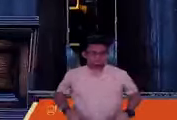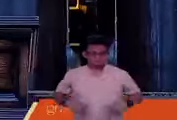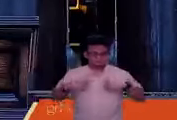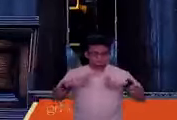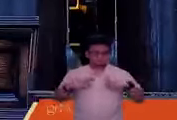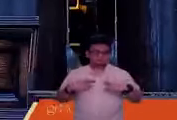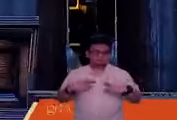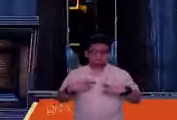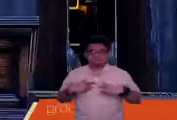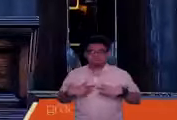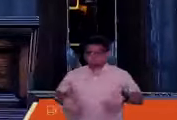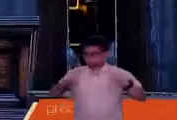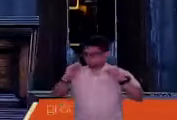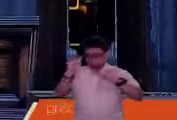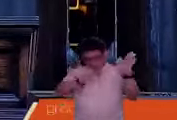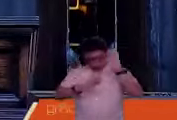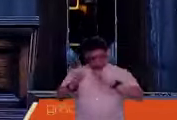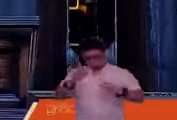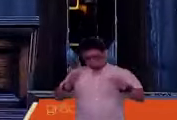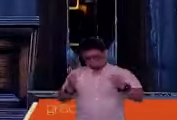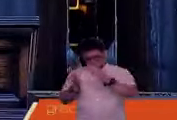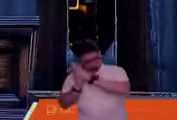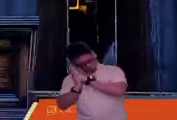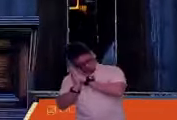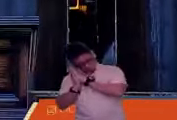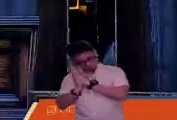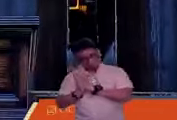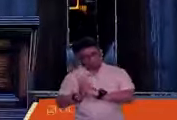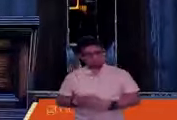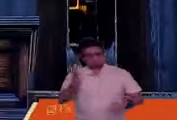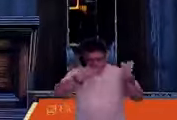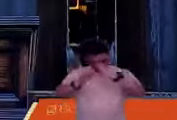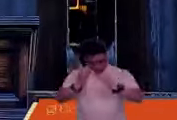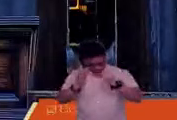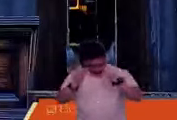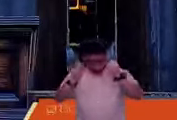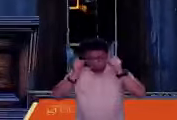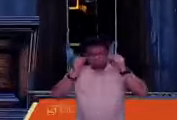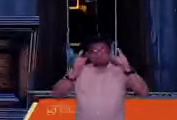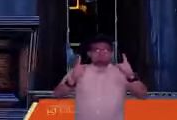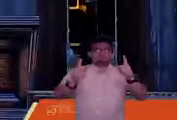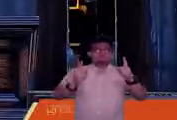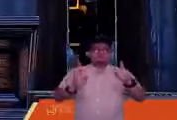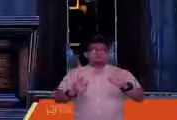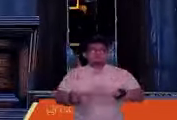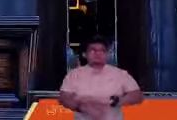Walay problema sa pagkatulog. Ang problema pagmata.